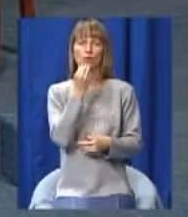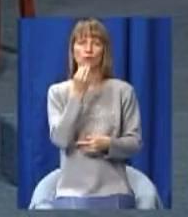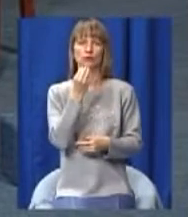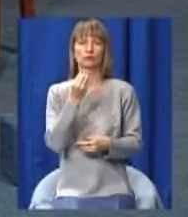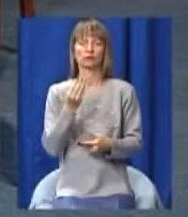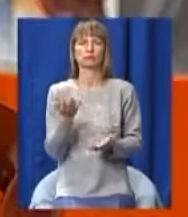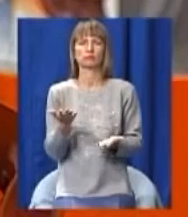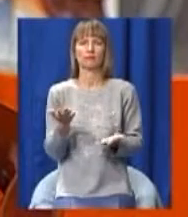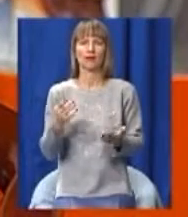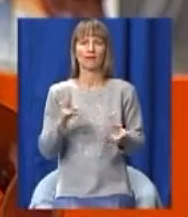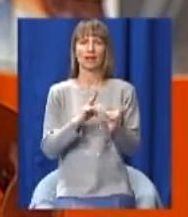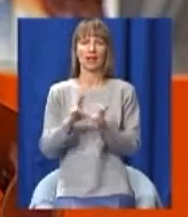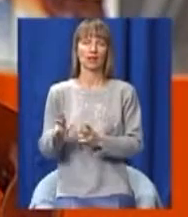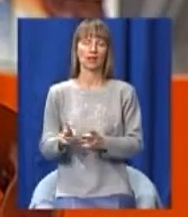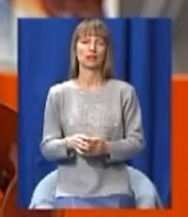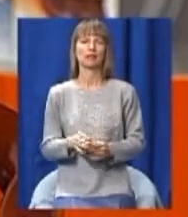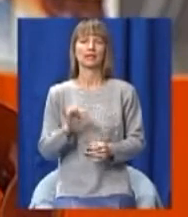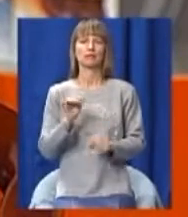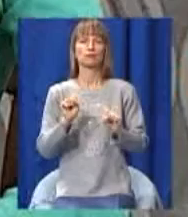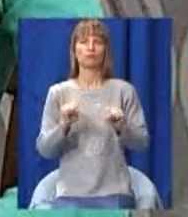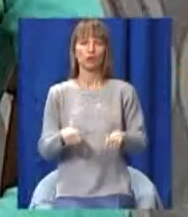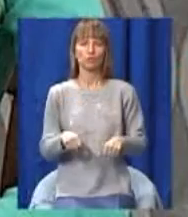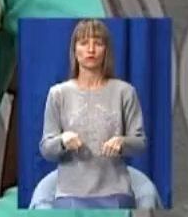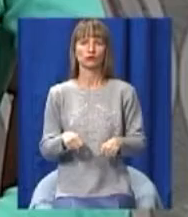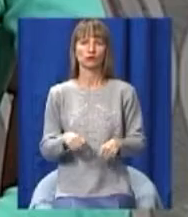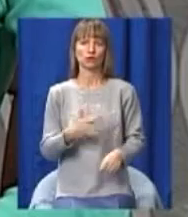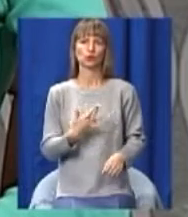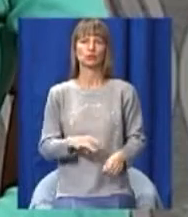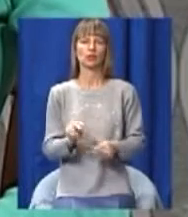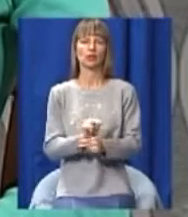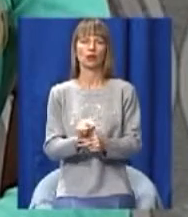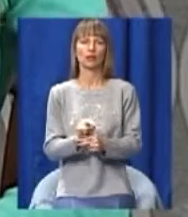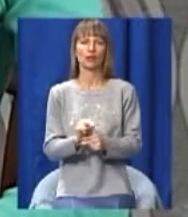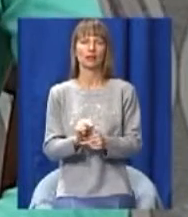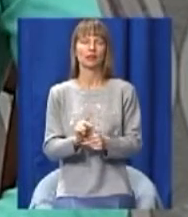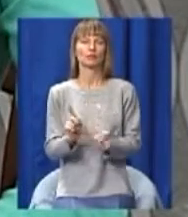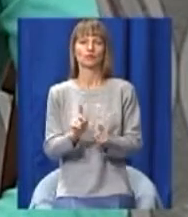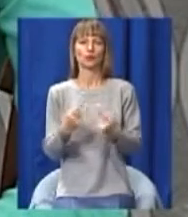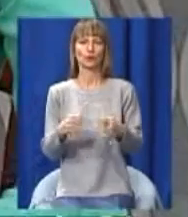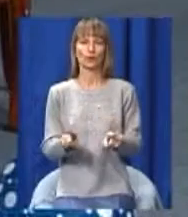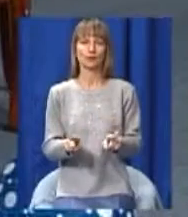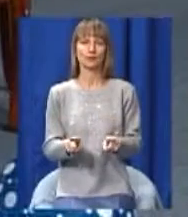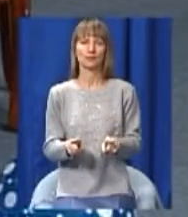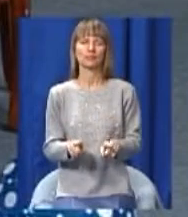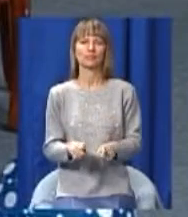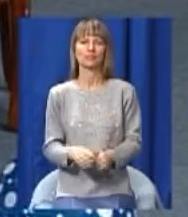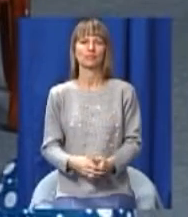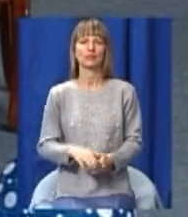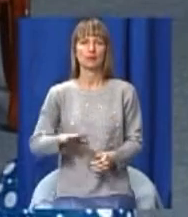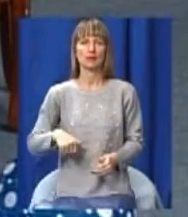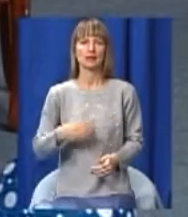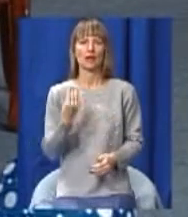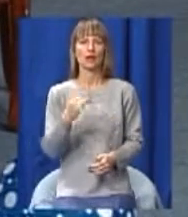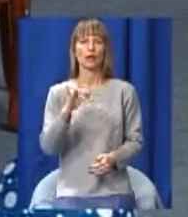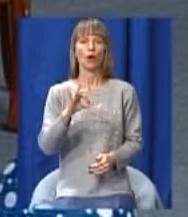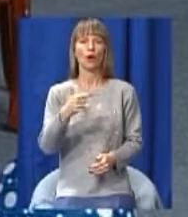трішки, як ти вважаєш, шкідливим, так? Так. І можна тоді вже шлунок лікувати чимось іншим. Після йогурту